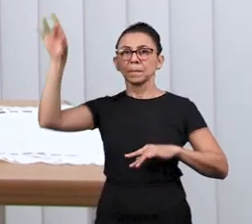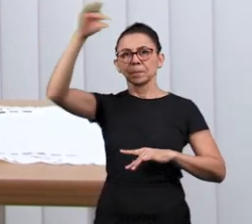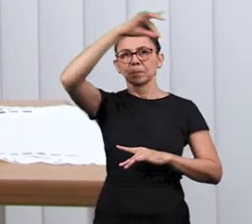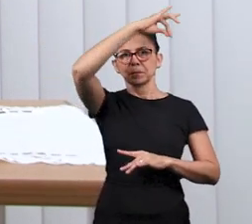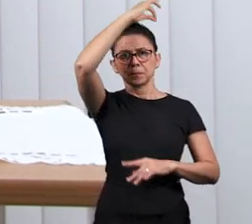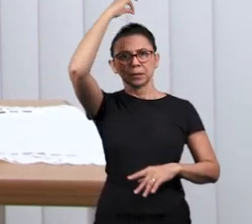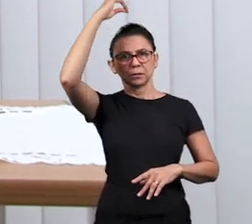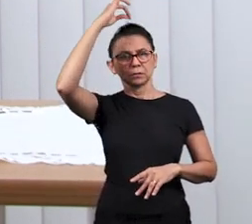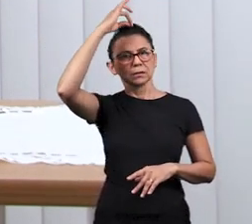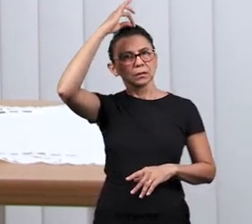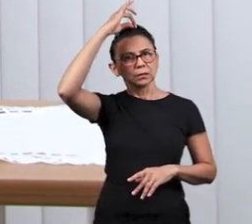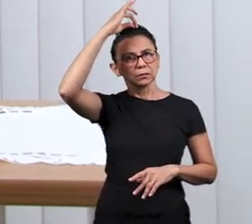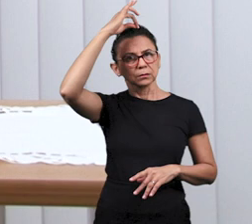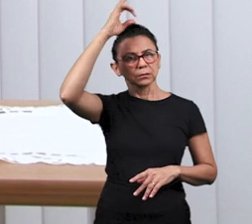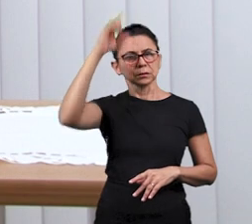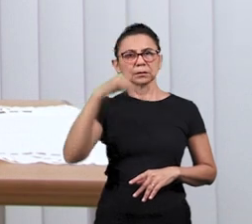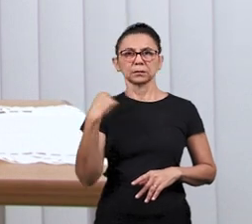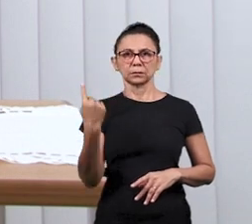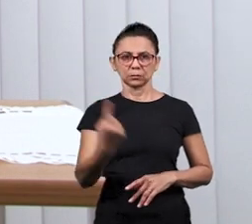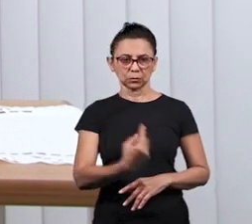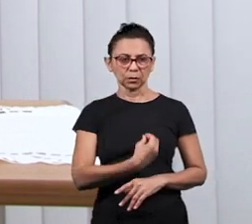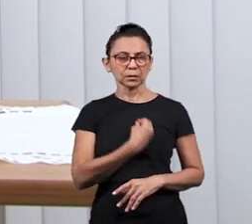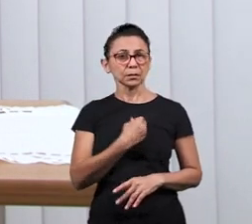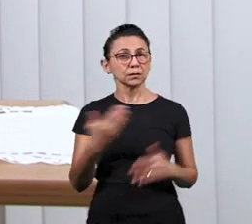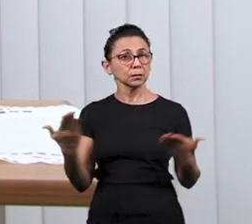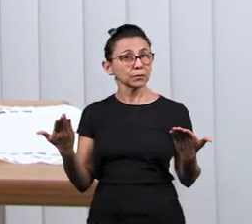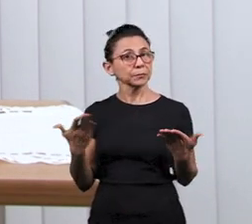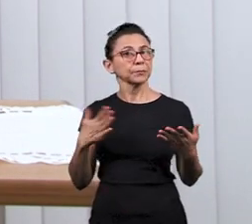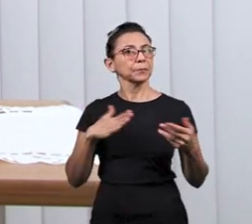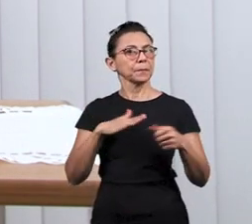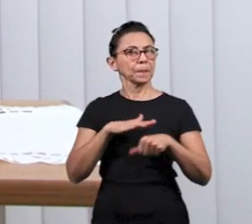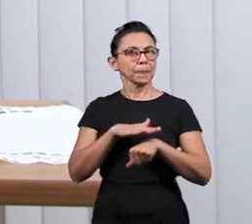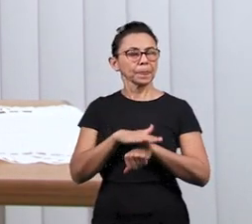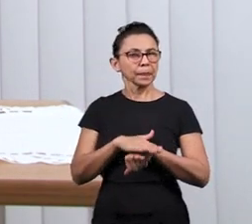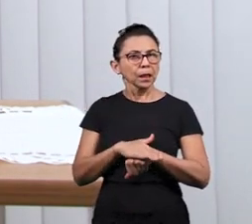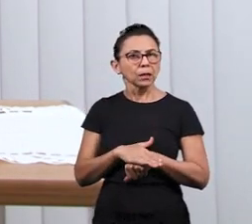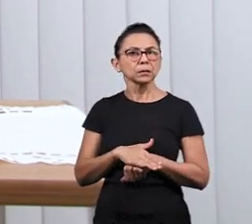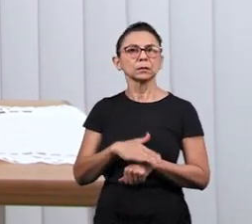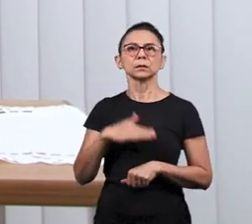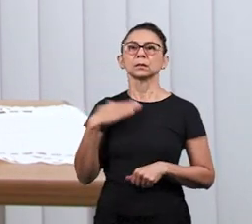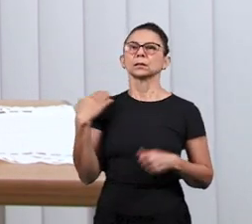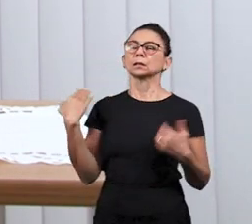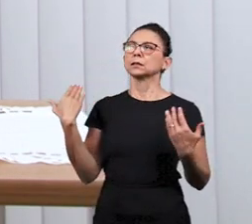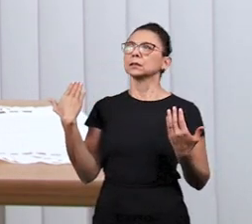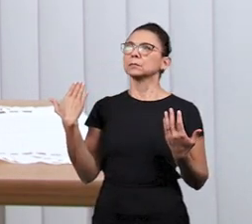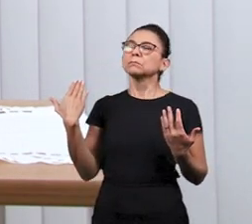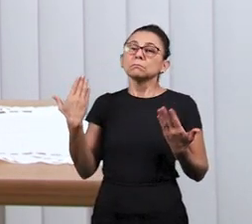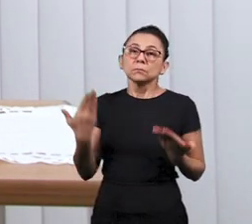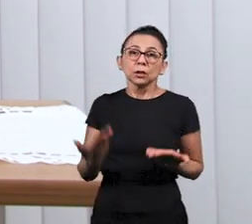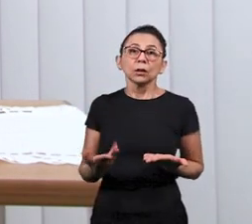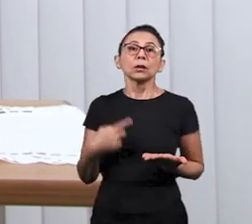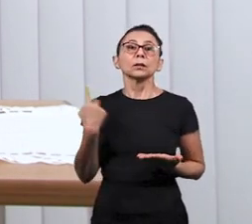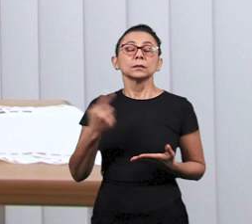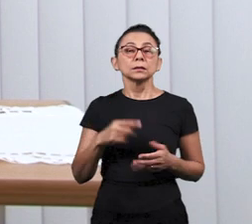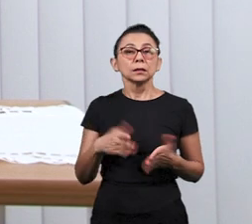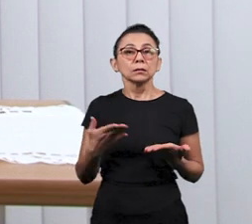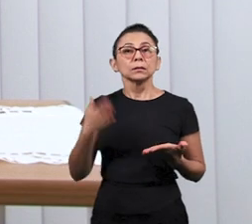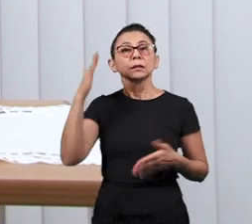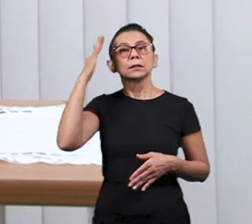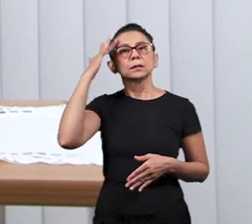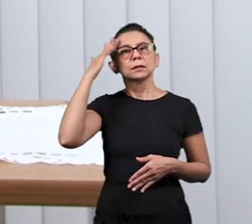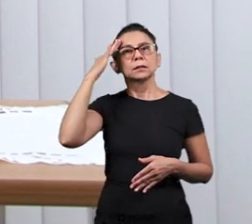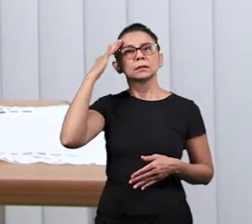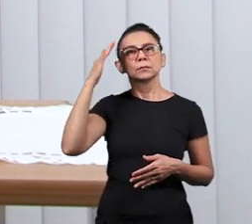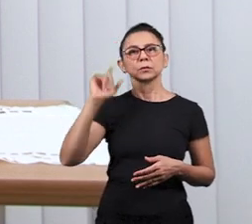действием Божьим, Духом Святым, действующим в нас. И этим вечером мы можем сказать, что Бог,